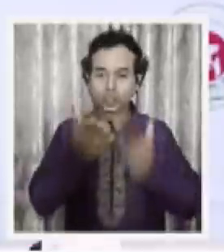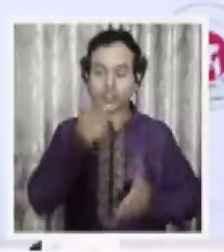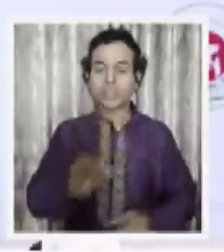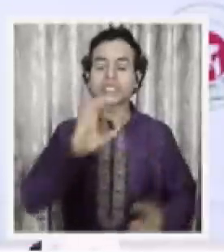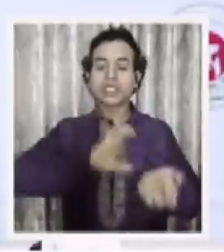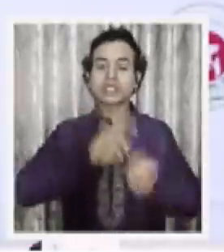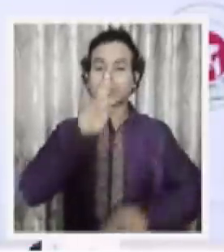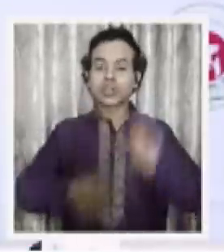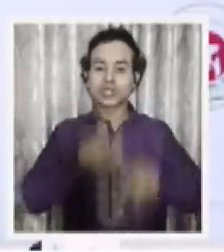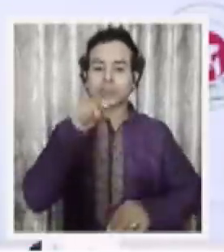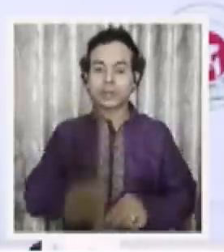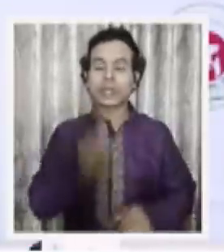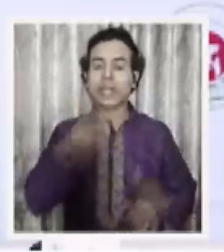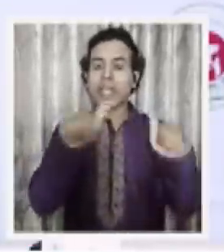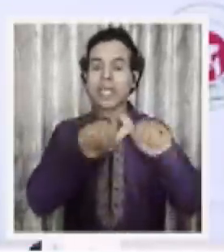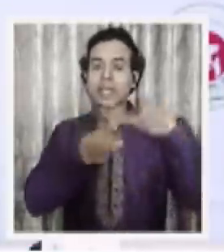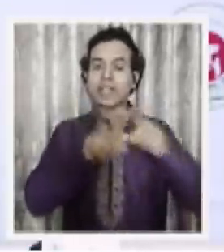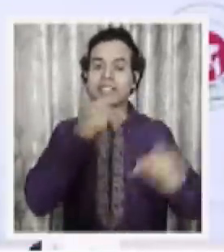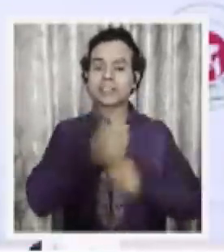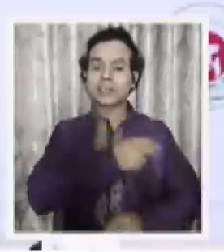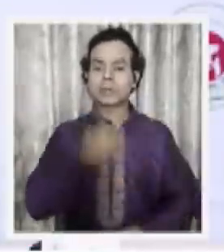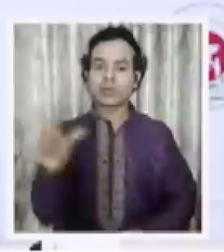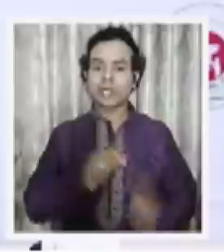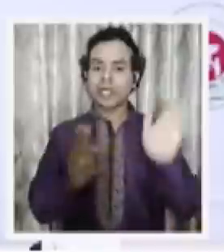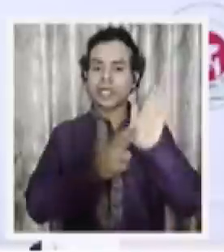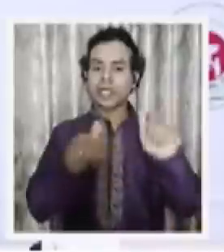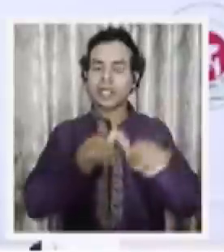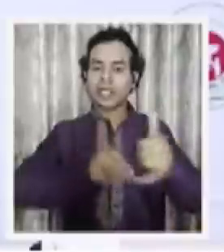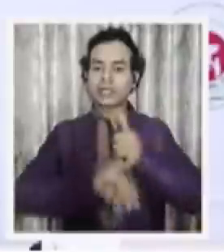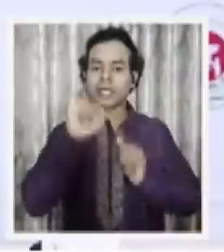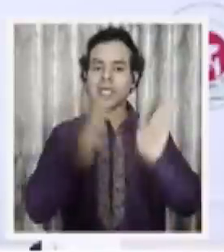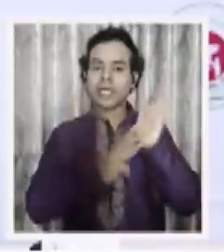আজও কোভিড-19 স্বাস্থ্য বুলেটিন নিয়ে আপনাদের সামনে উপস্থিত হয়েছি।